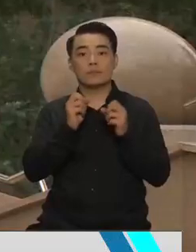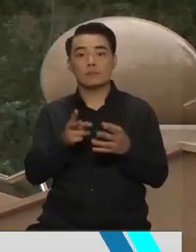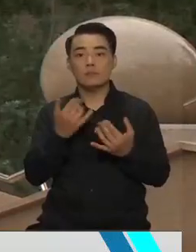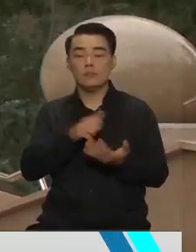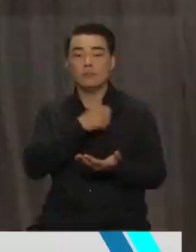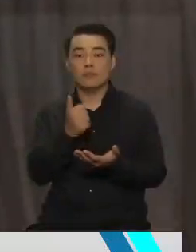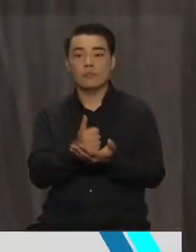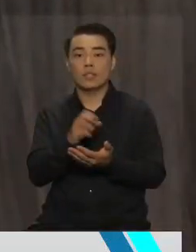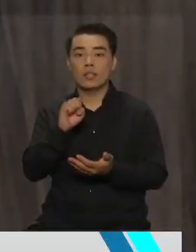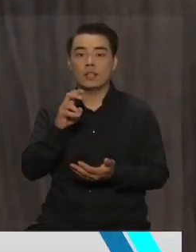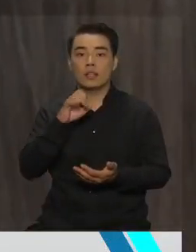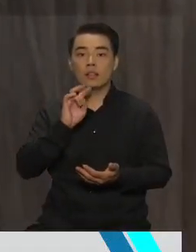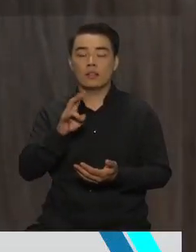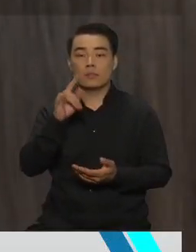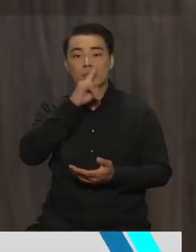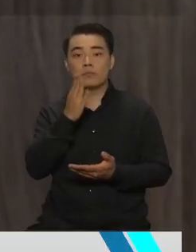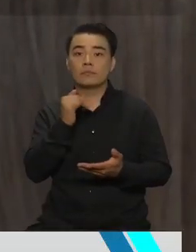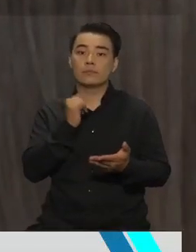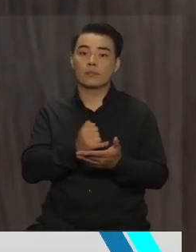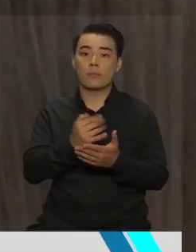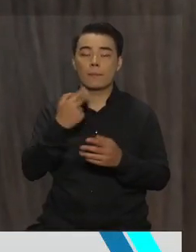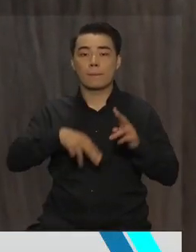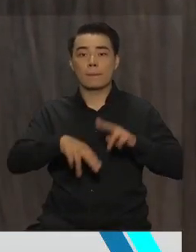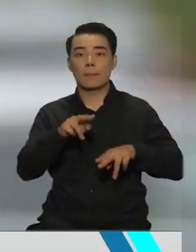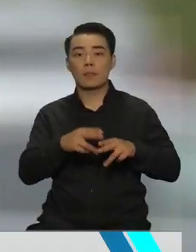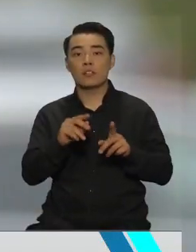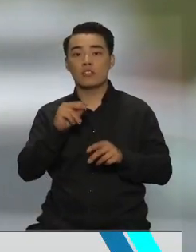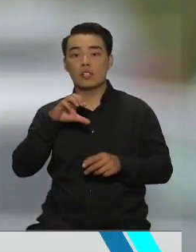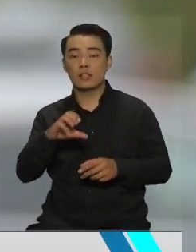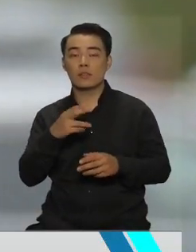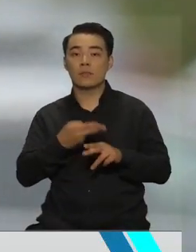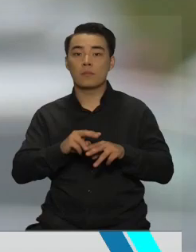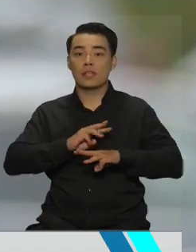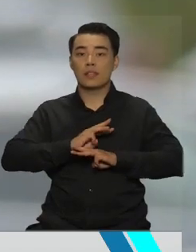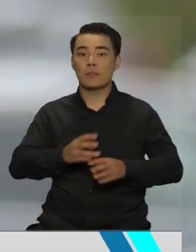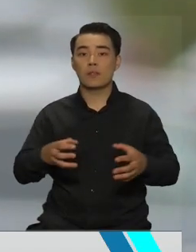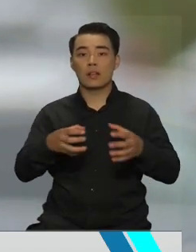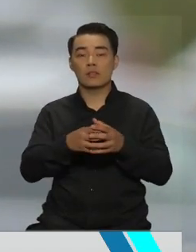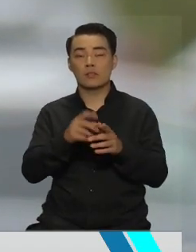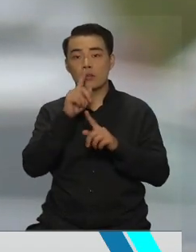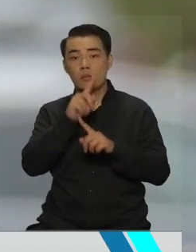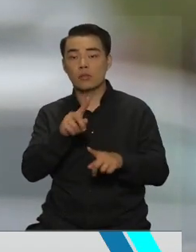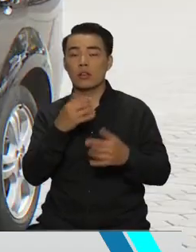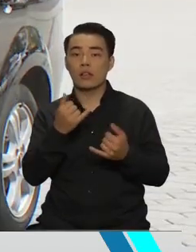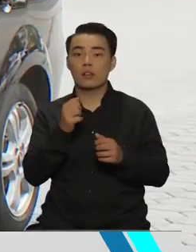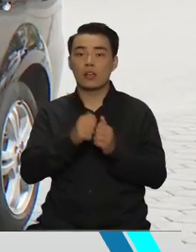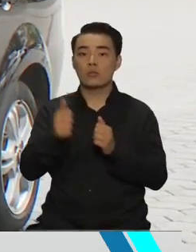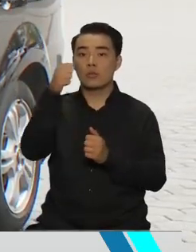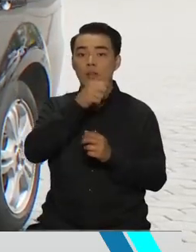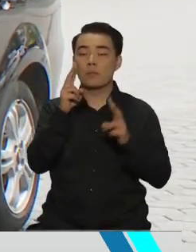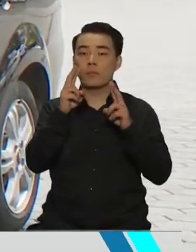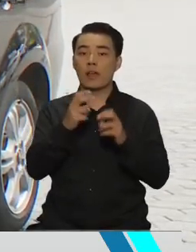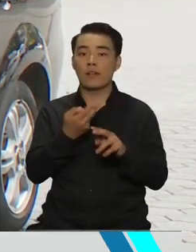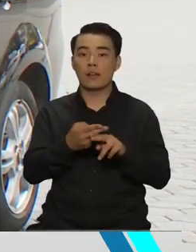Еркін Қаббаровтың сөзінше, май құю бекеттерін салу кезінде төтенше жағдай министрлігі басы қасында болмайды. Алайда жыл сайын тексеру